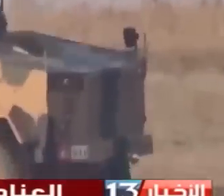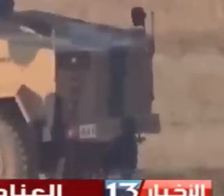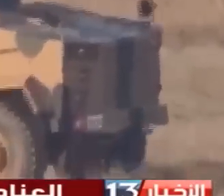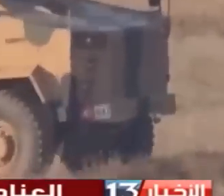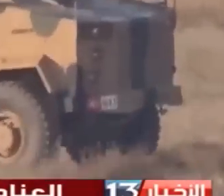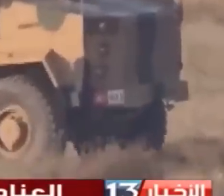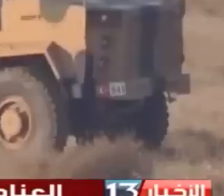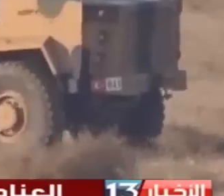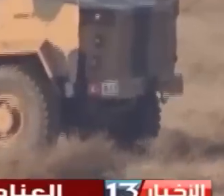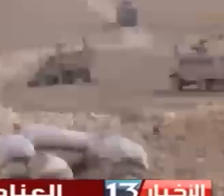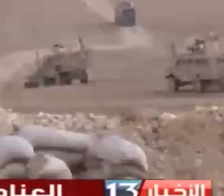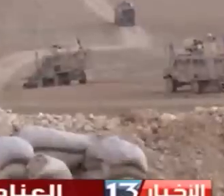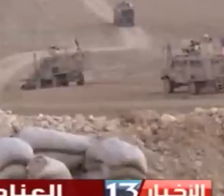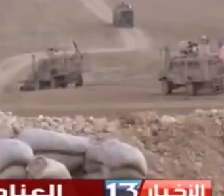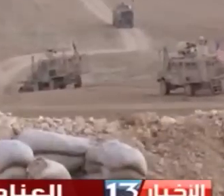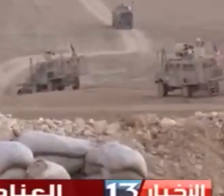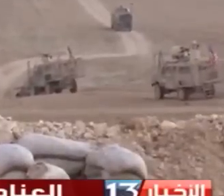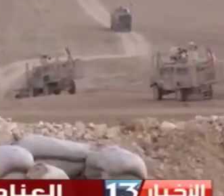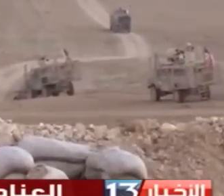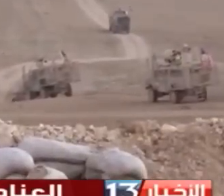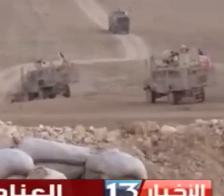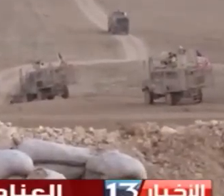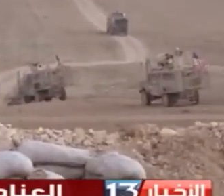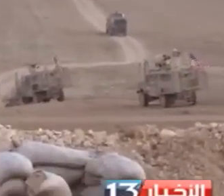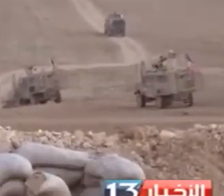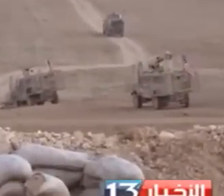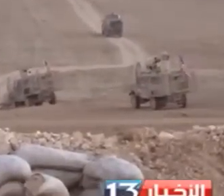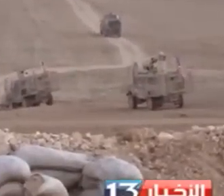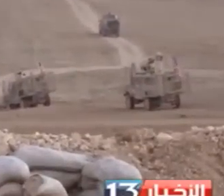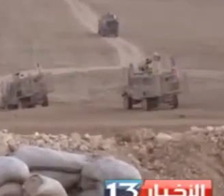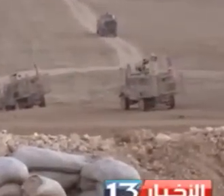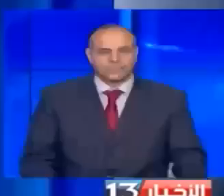الولايات المتحدة قوتها من هناك.